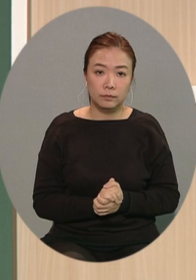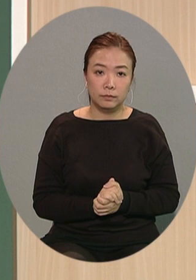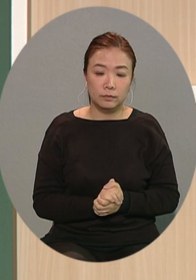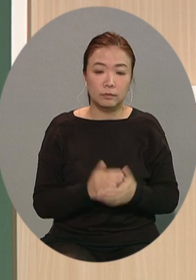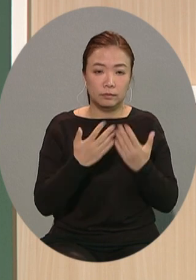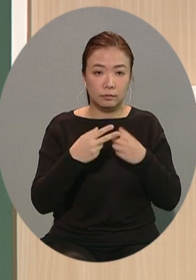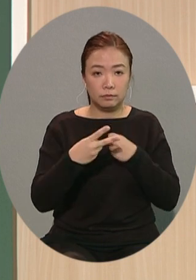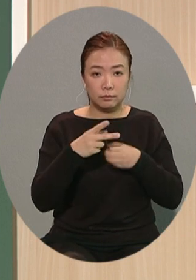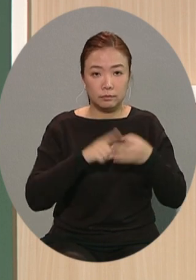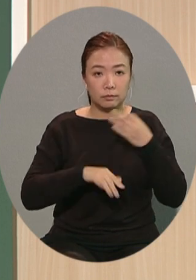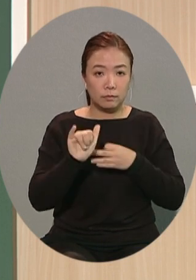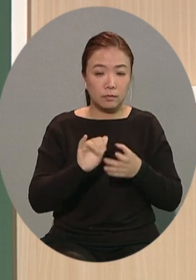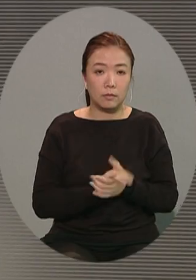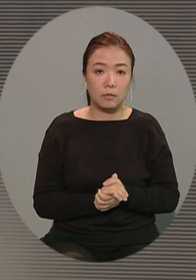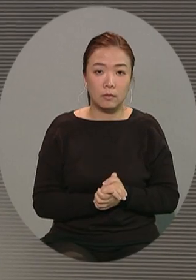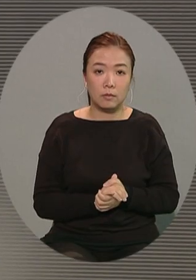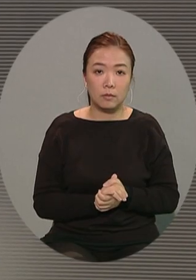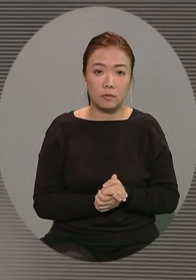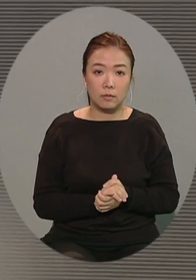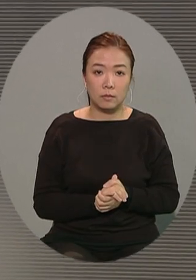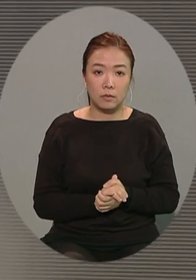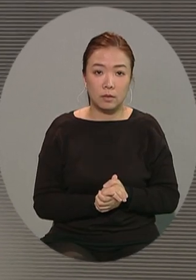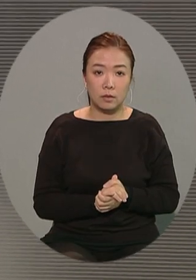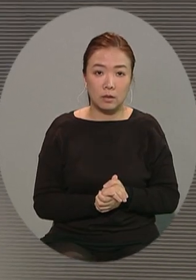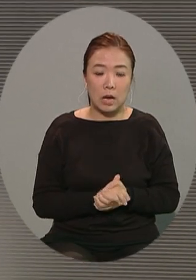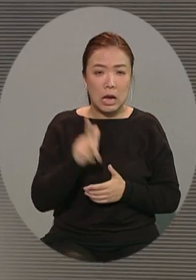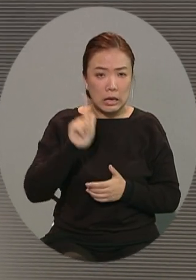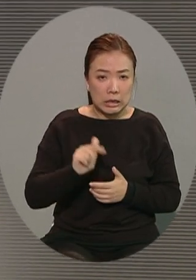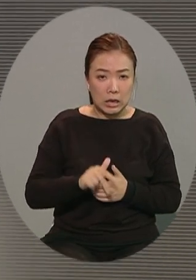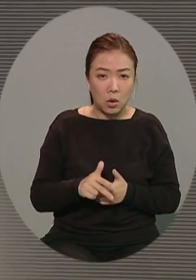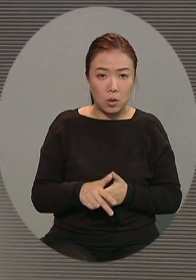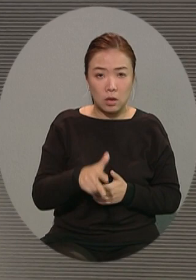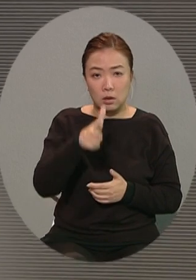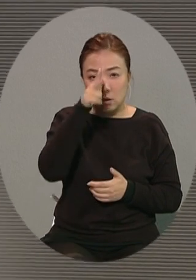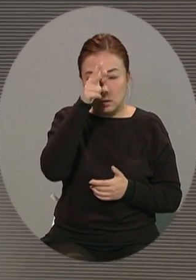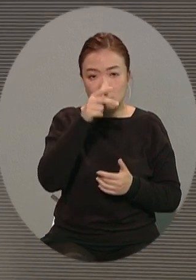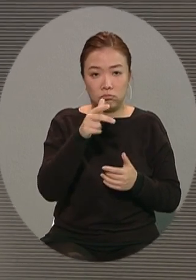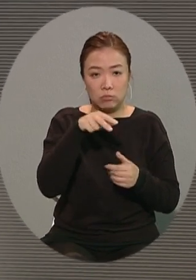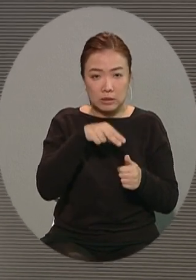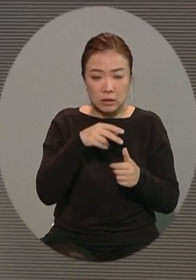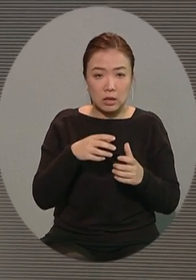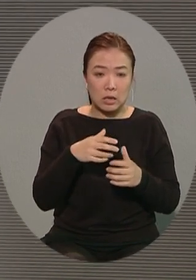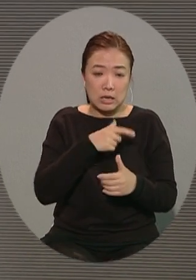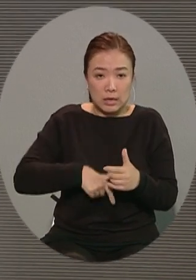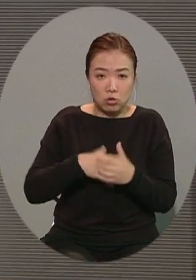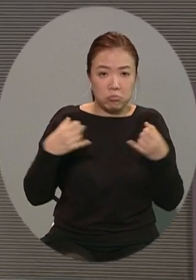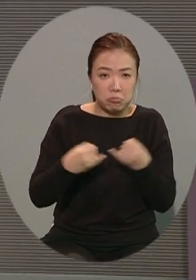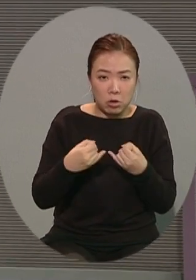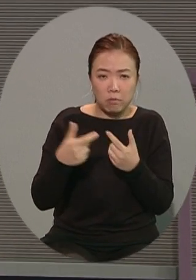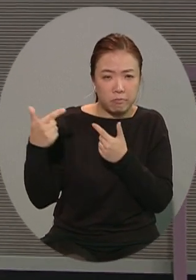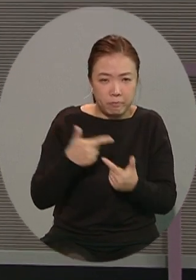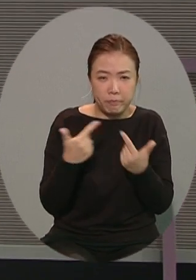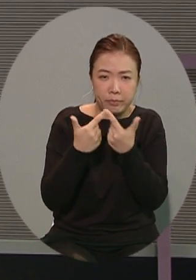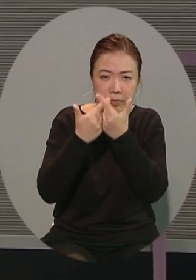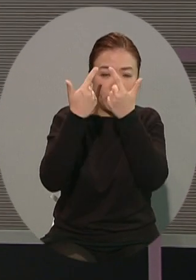跟住係二號袁桂希， 舊有政治嘅議員對立，好多政治嘅爭拗都持續不斷。香港